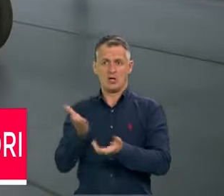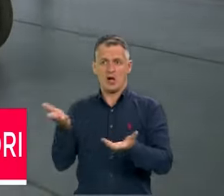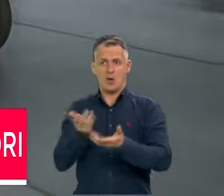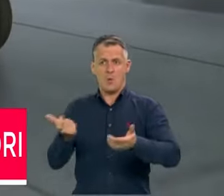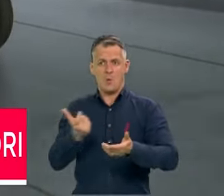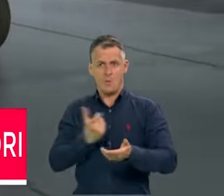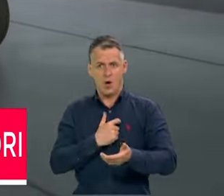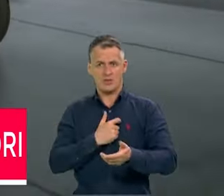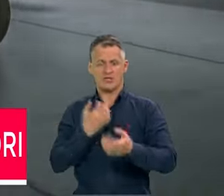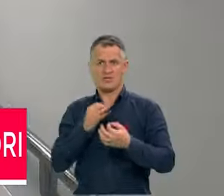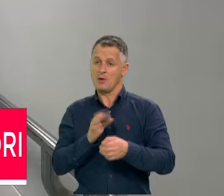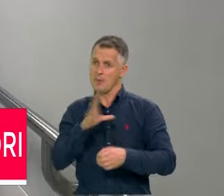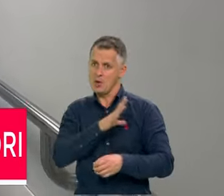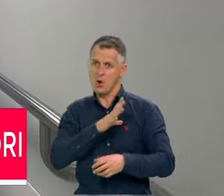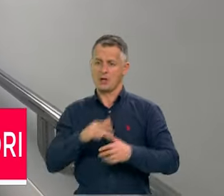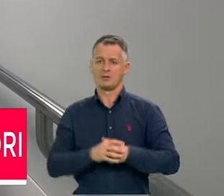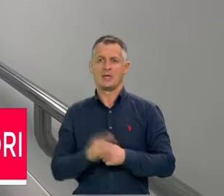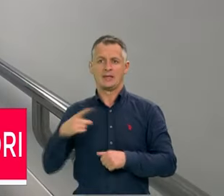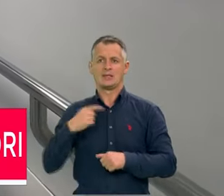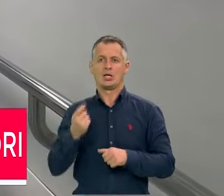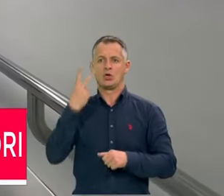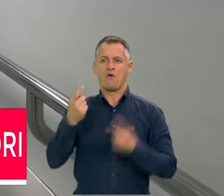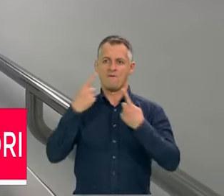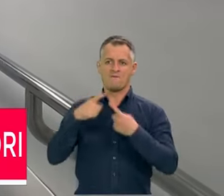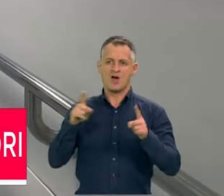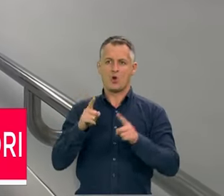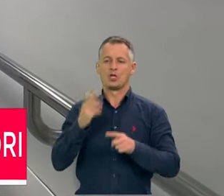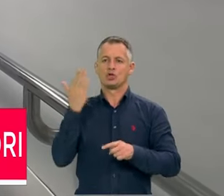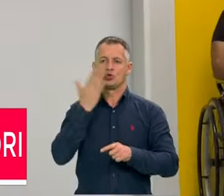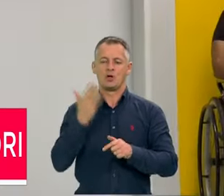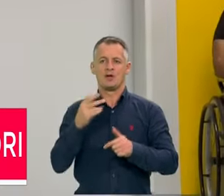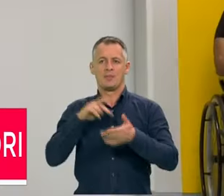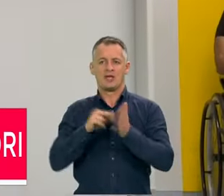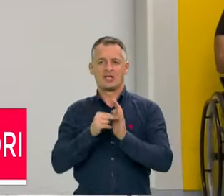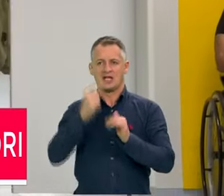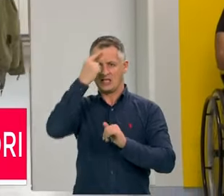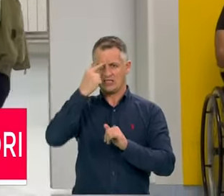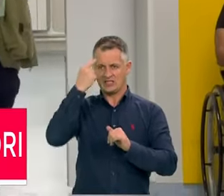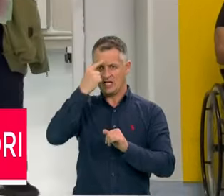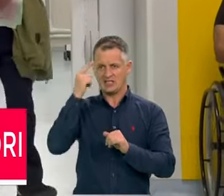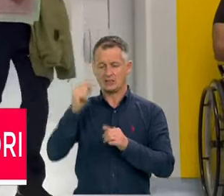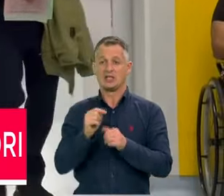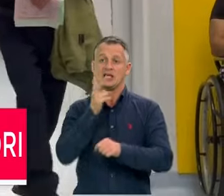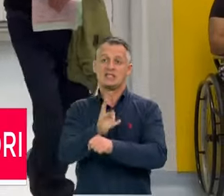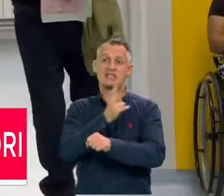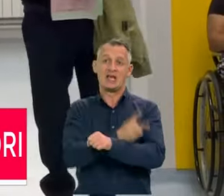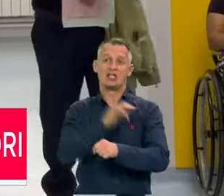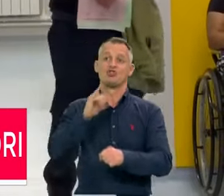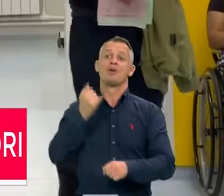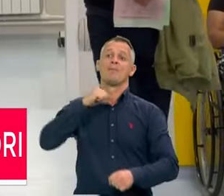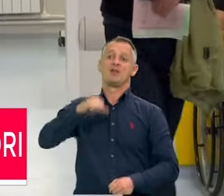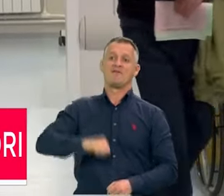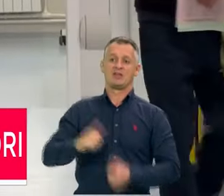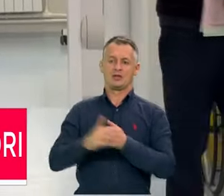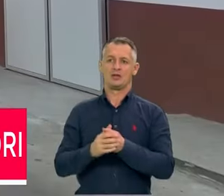fie letală există două tipuri de școli care formează asistenți medicali acestea sunt de stat și private în